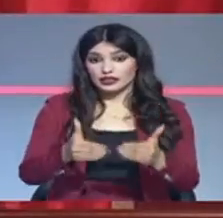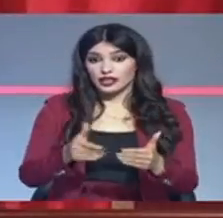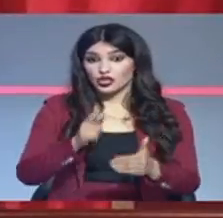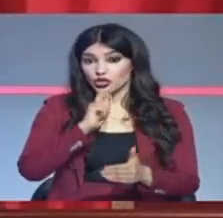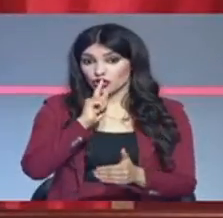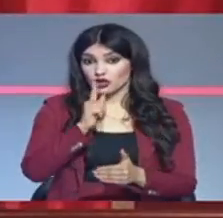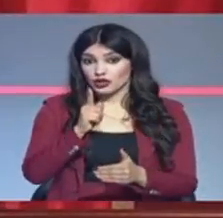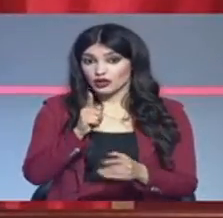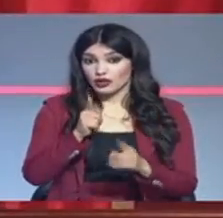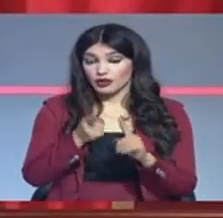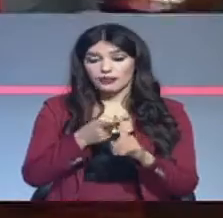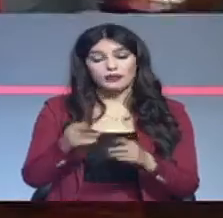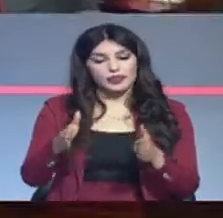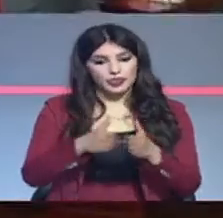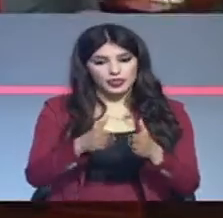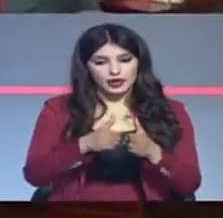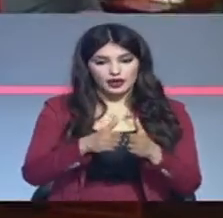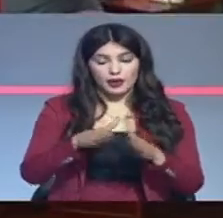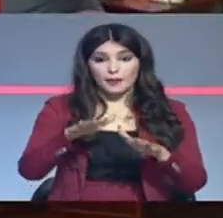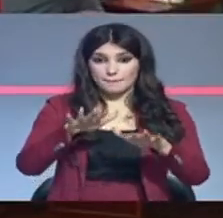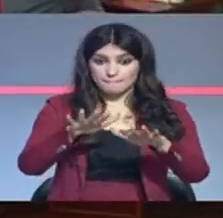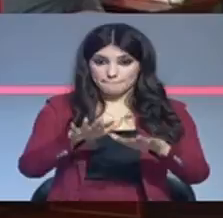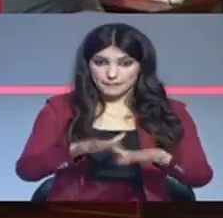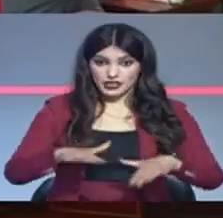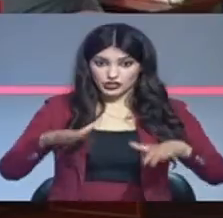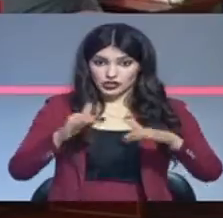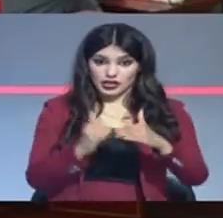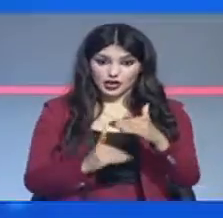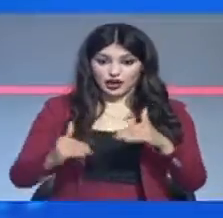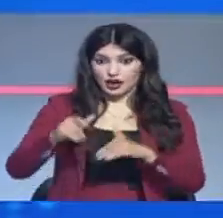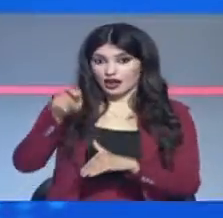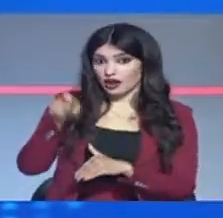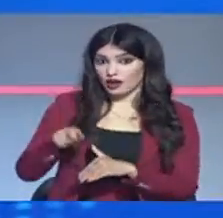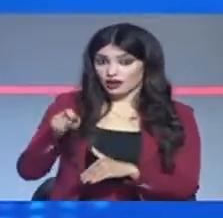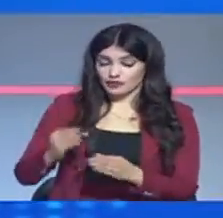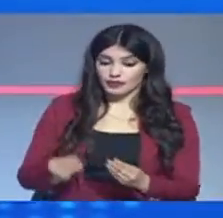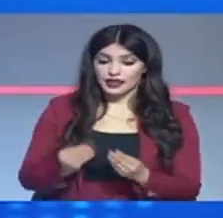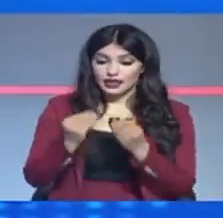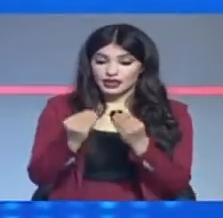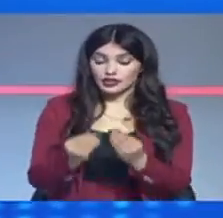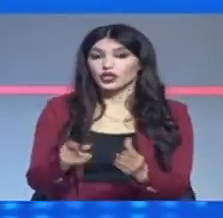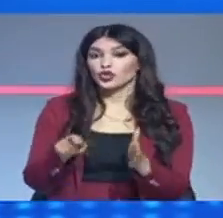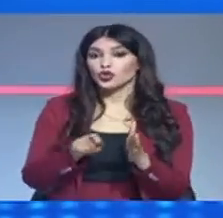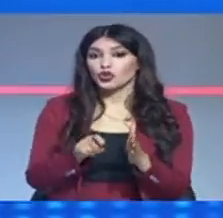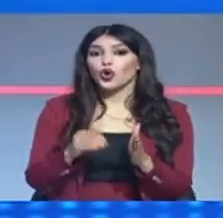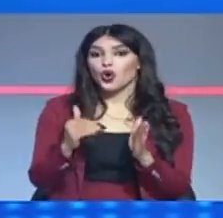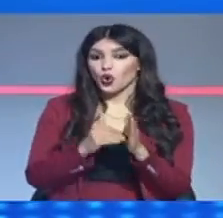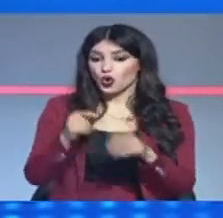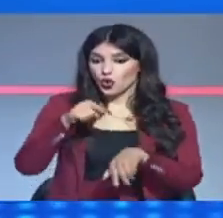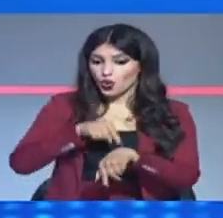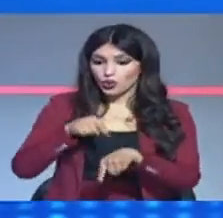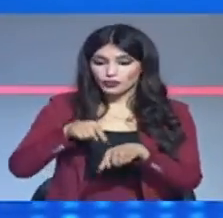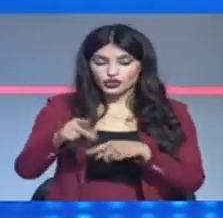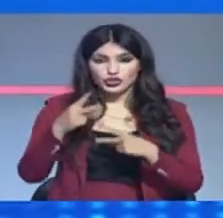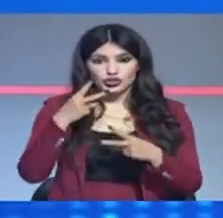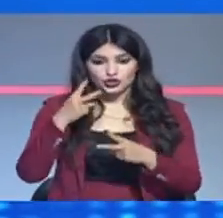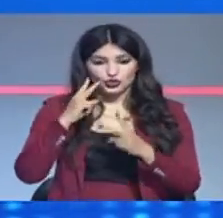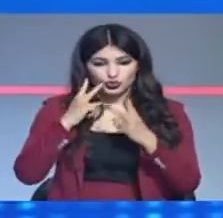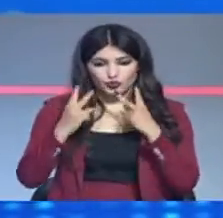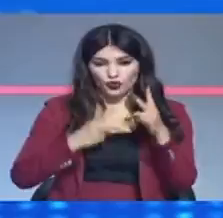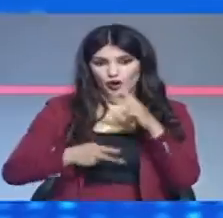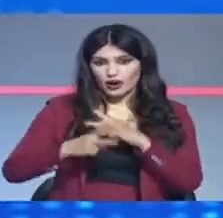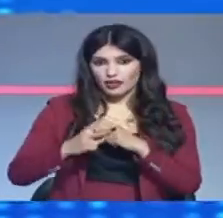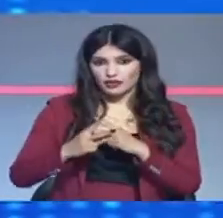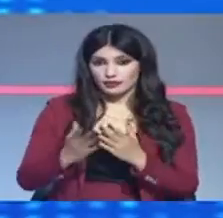بناءا على طلب المجلس الاعلى للقضاء ما منحه وقتا اضافيا للنظر وابداء الراي